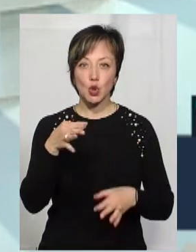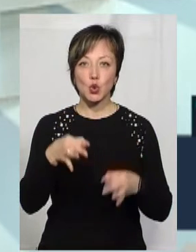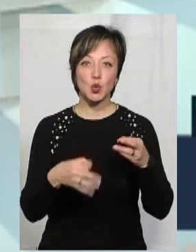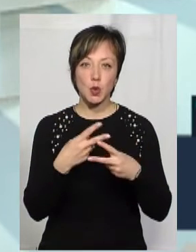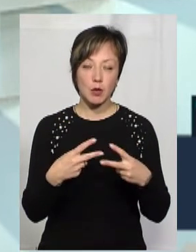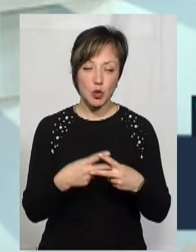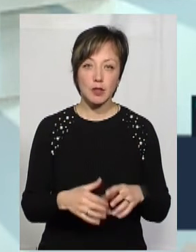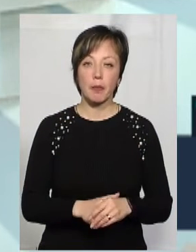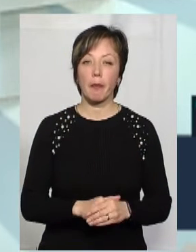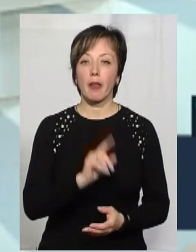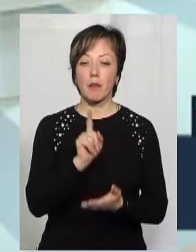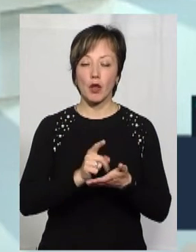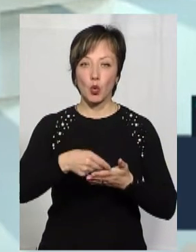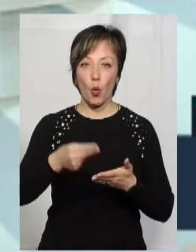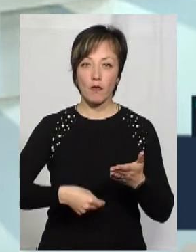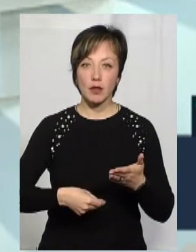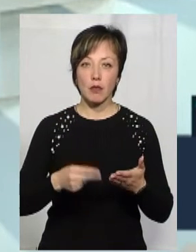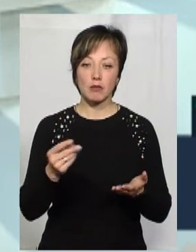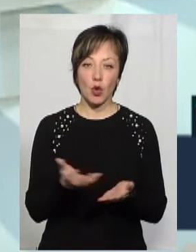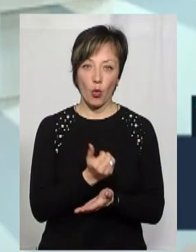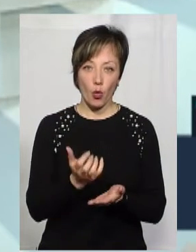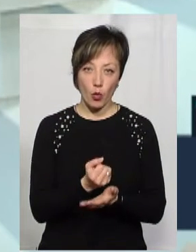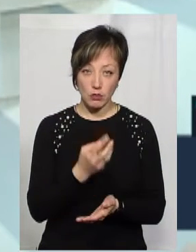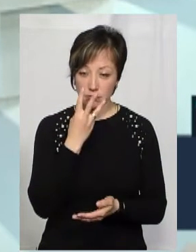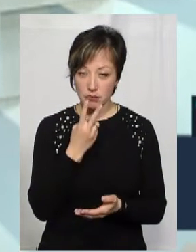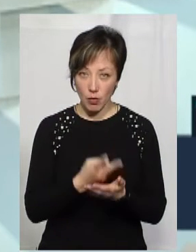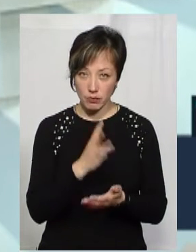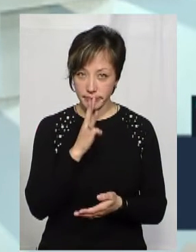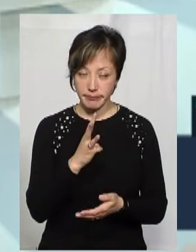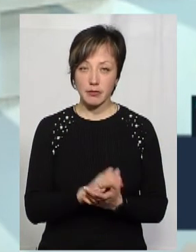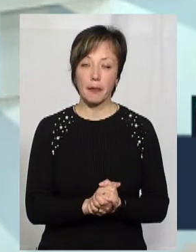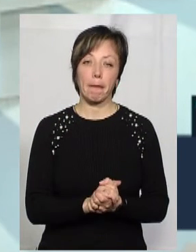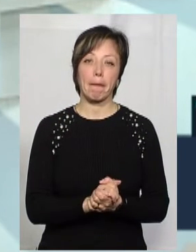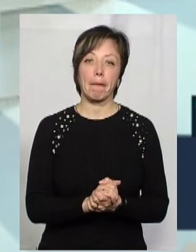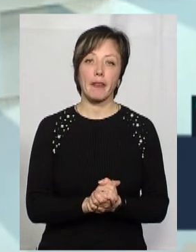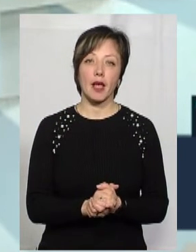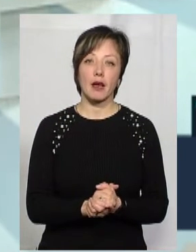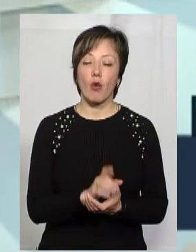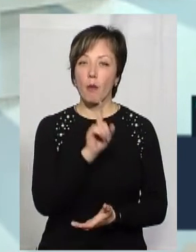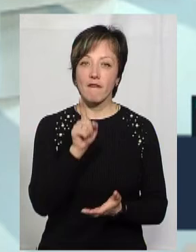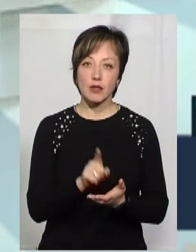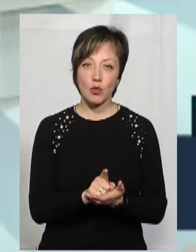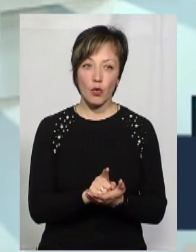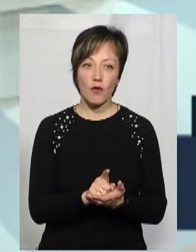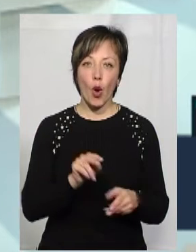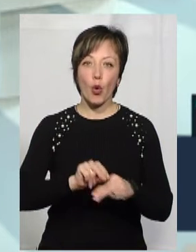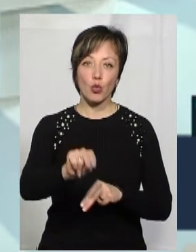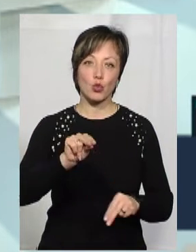судимості, має мати довідку про доходи і має обов'язково пройти